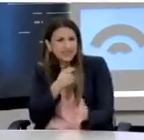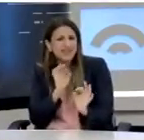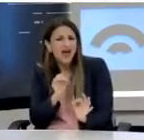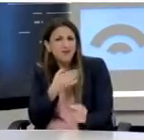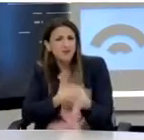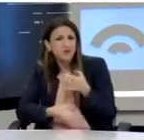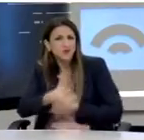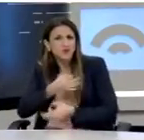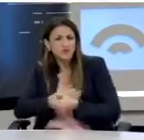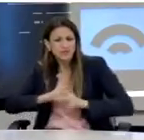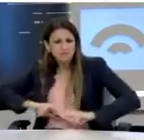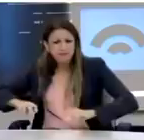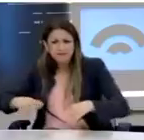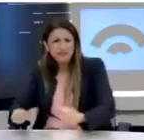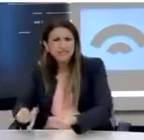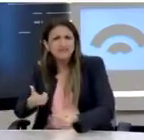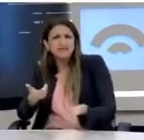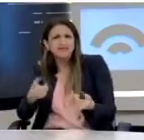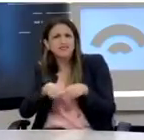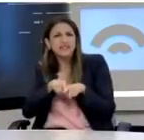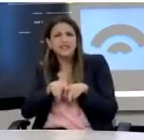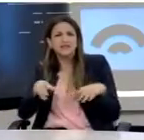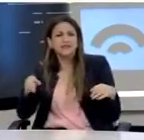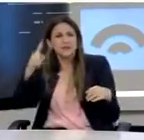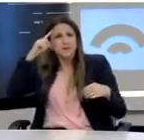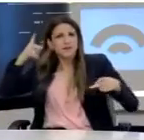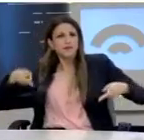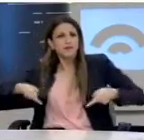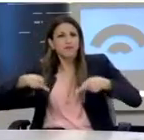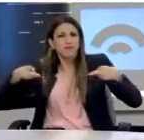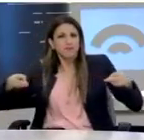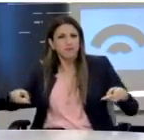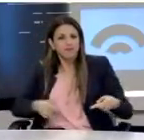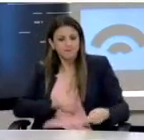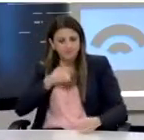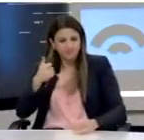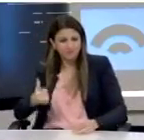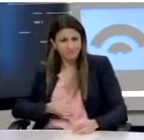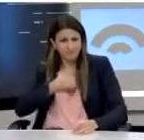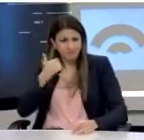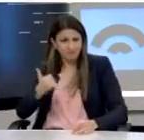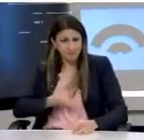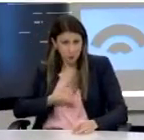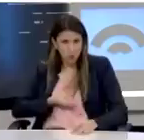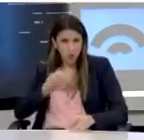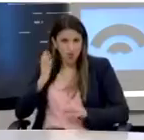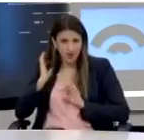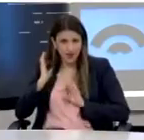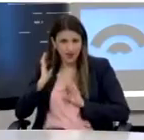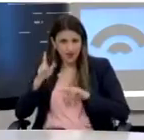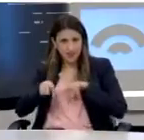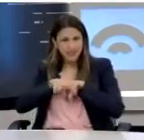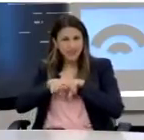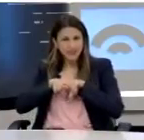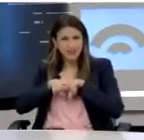κάνετε. Παραπέμπει μάλλον σε ένα παραλήρημα μεγαλείου που προφανώς προκύπτει από την στροφή σας στην εθνικιστική πλευρά